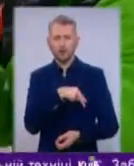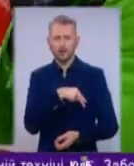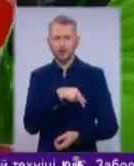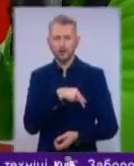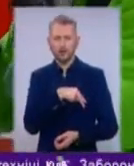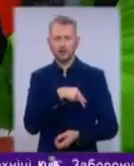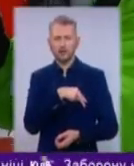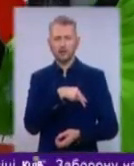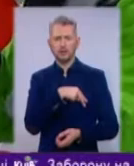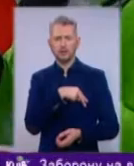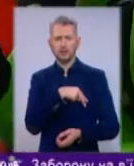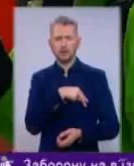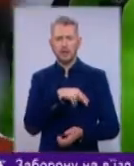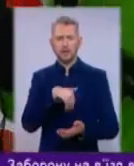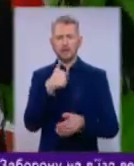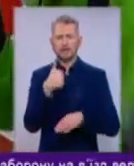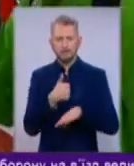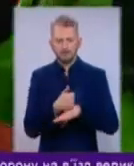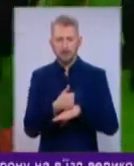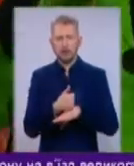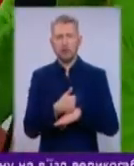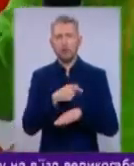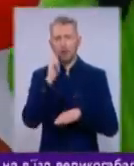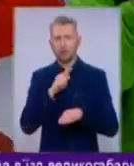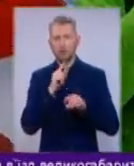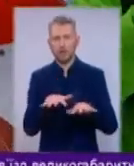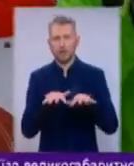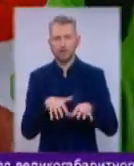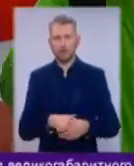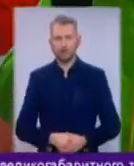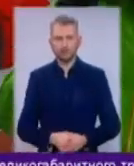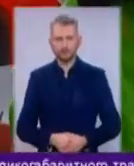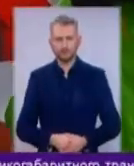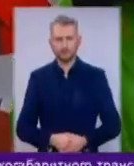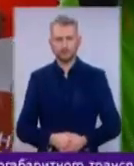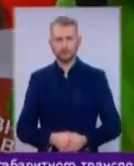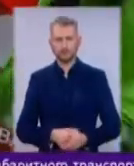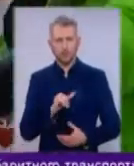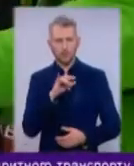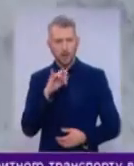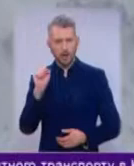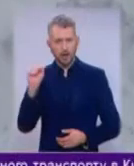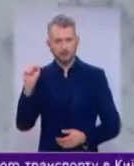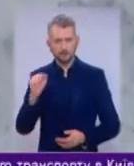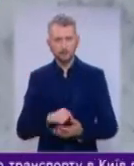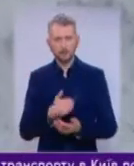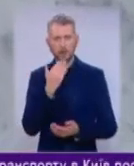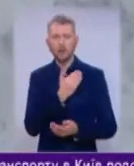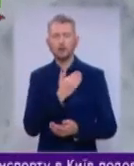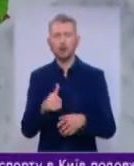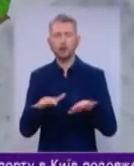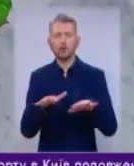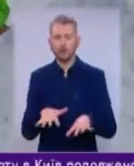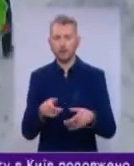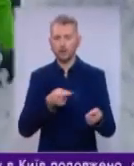яйця спікера українського парламенту. Ура! Ура! Останньою локацією